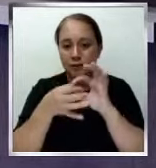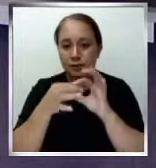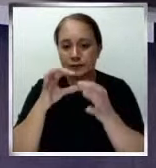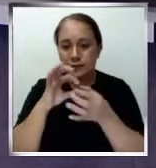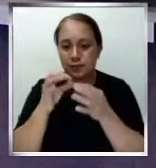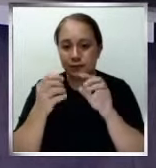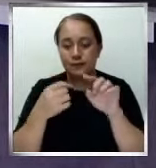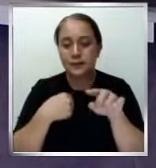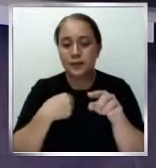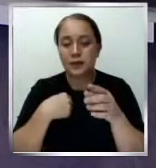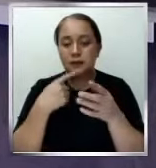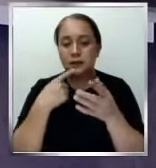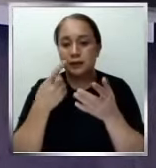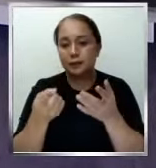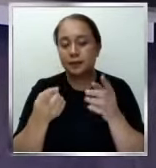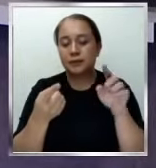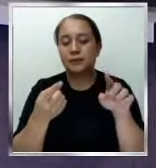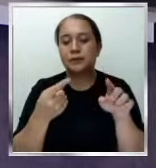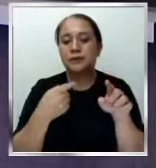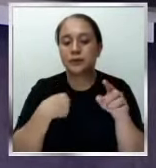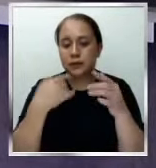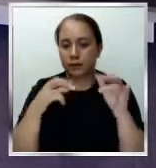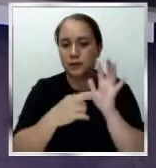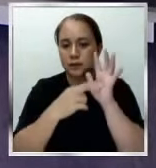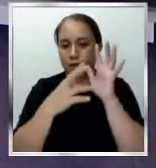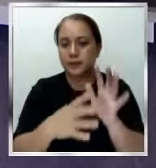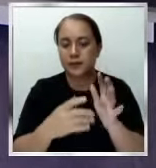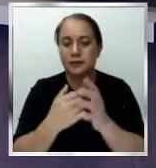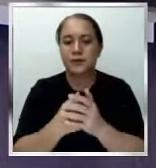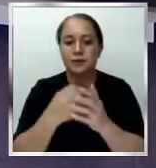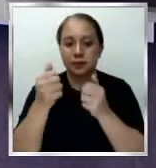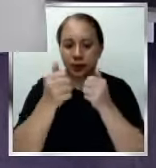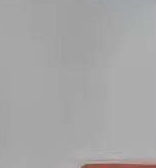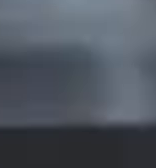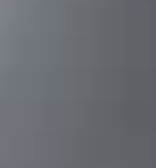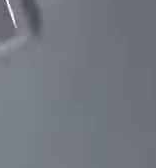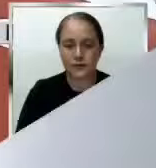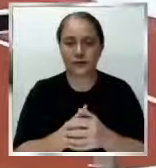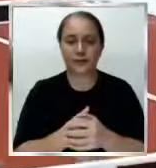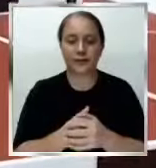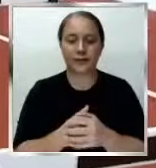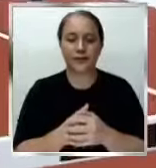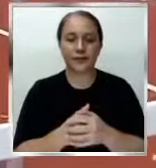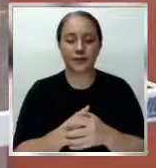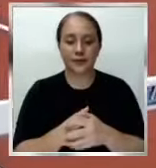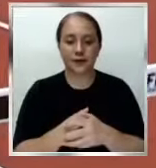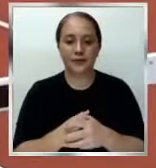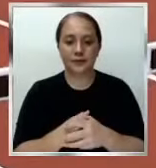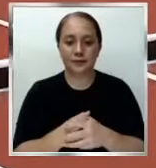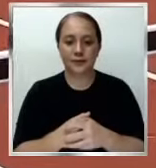Pilipinas sa mga kompetisyon. Makita mo tayo kay Chino Trinidad.